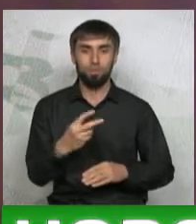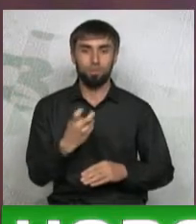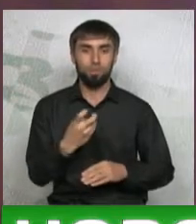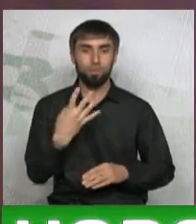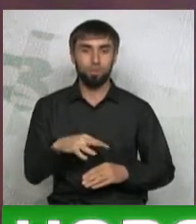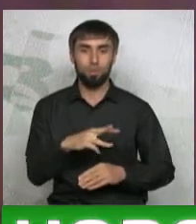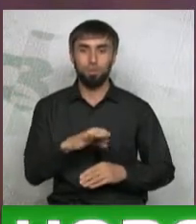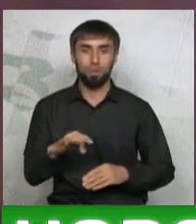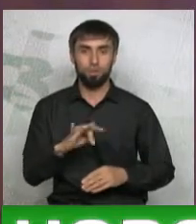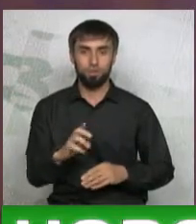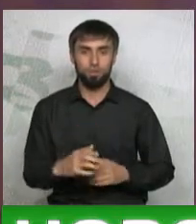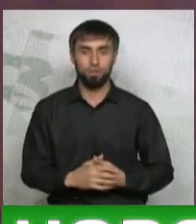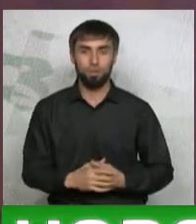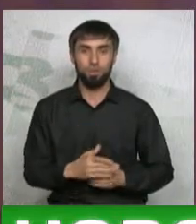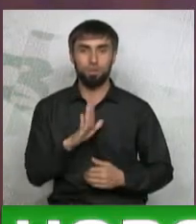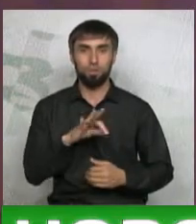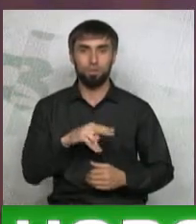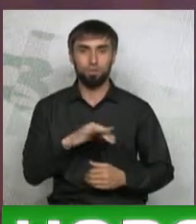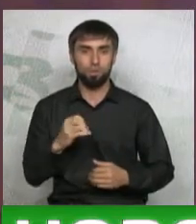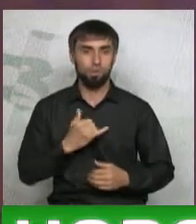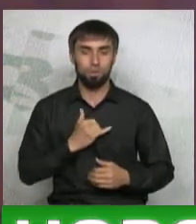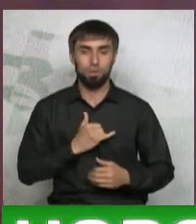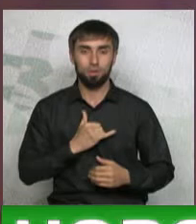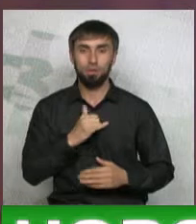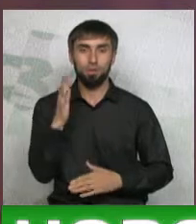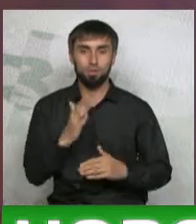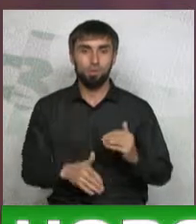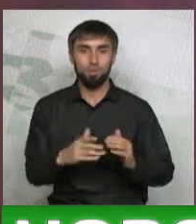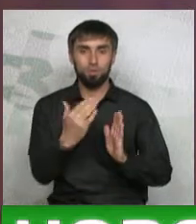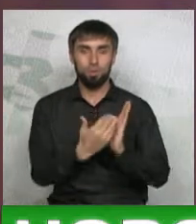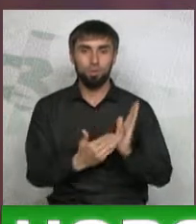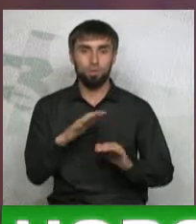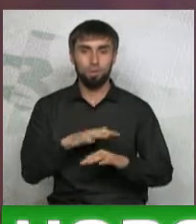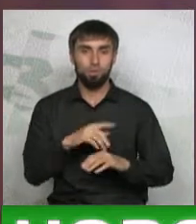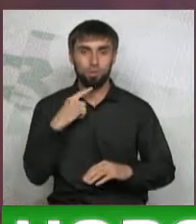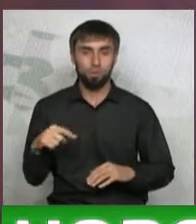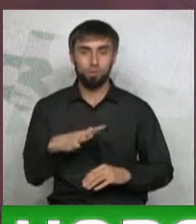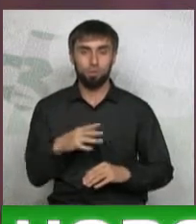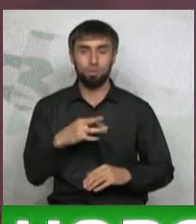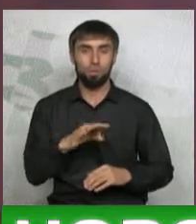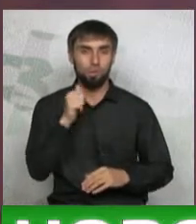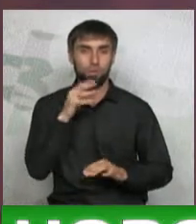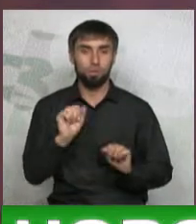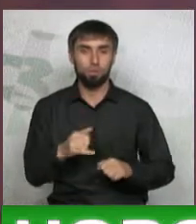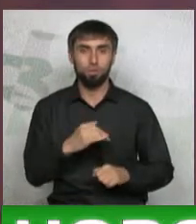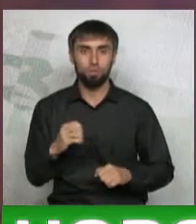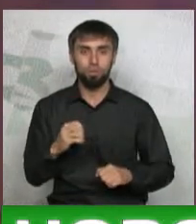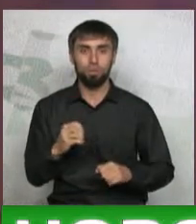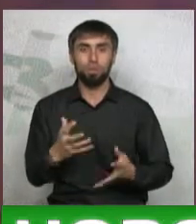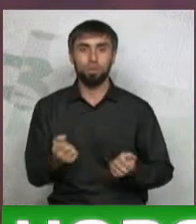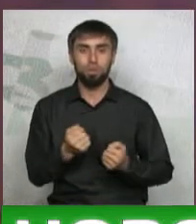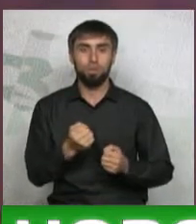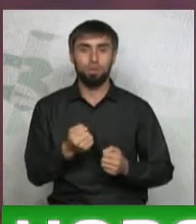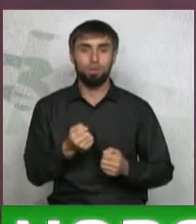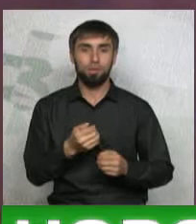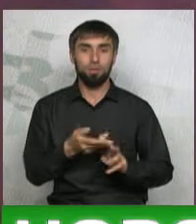240 миллиардов рублей. В том числе у нас практически завершена программа Банка России, по которой можно было получить